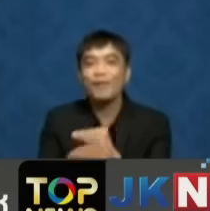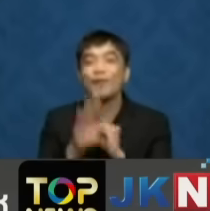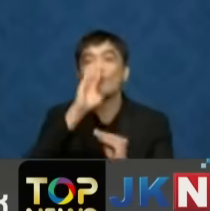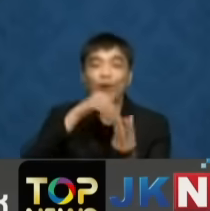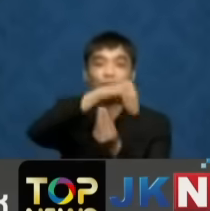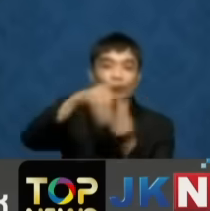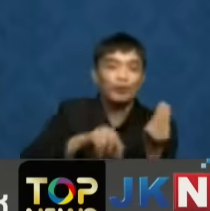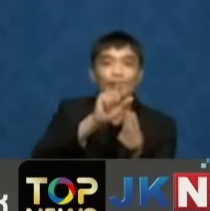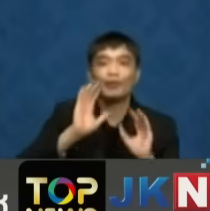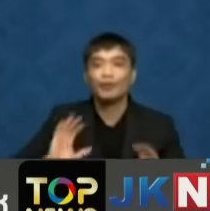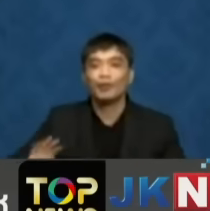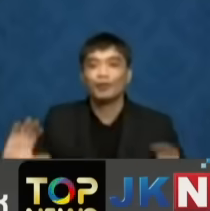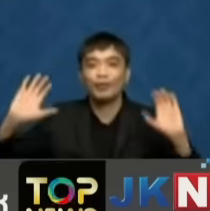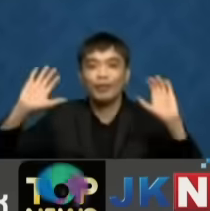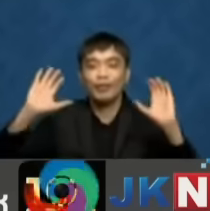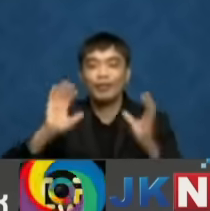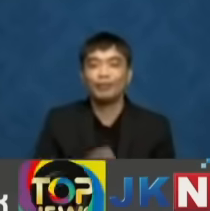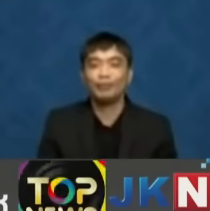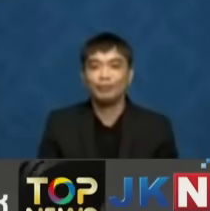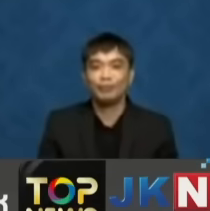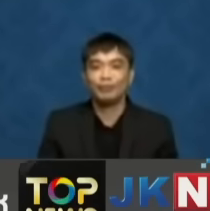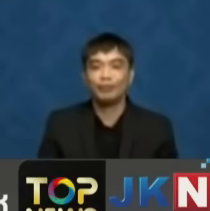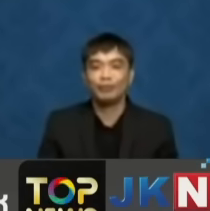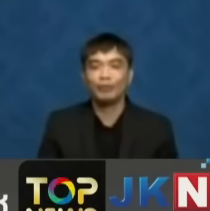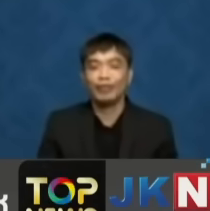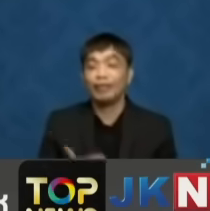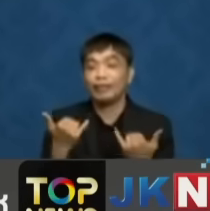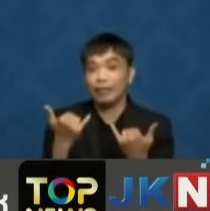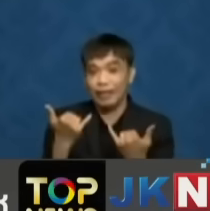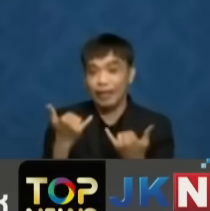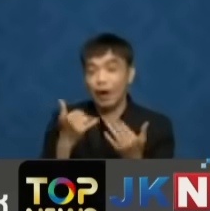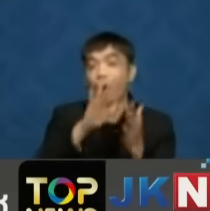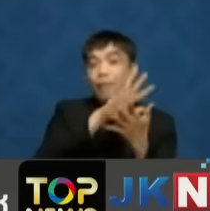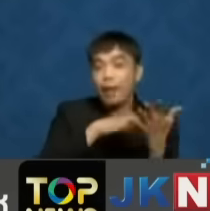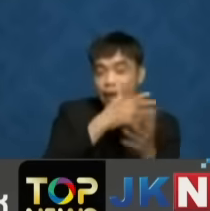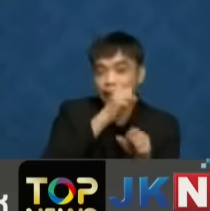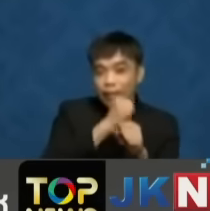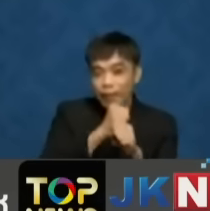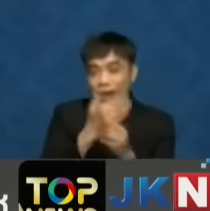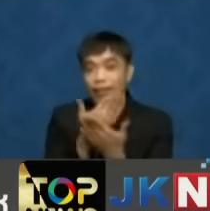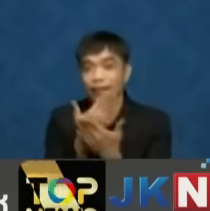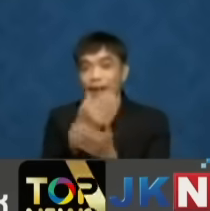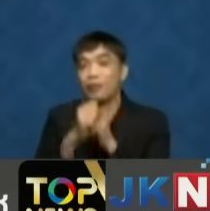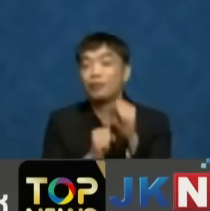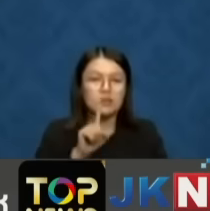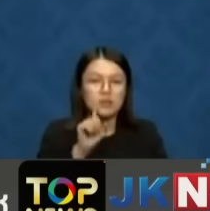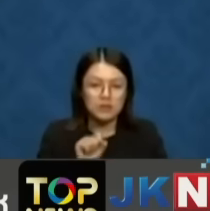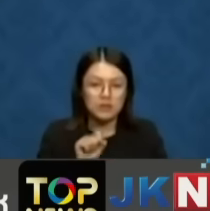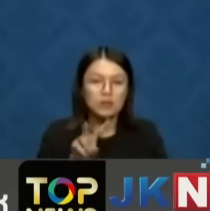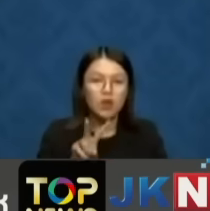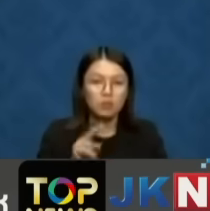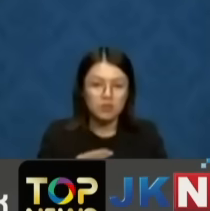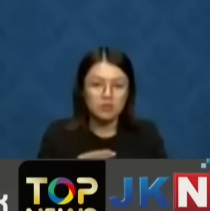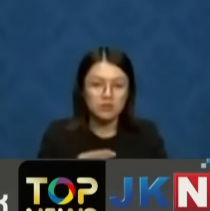ามันนะครับที่ดูเรื่องของงบประมาณปี67อาจารย์วี